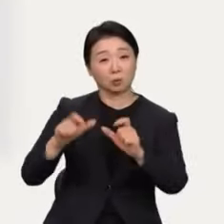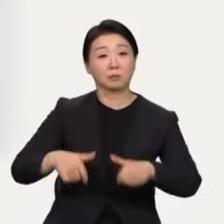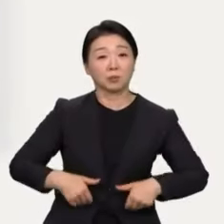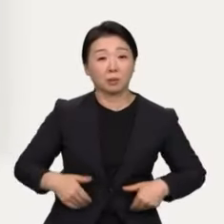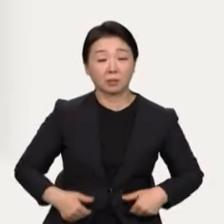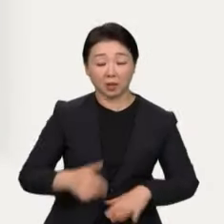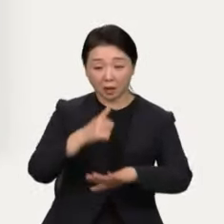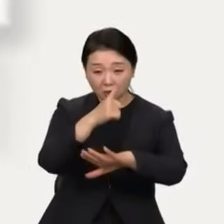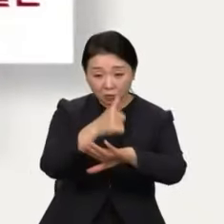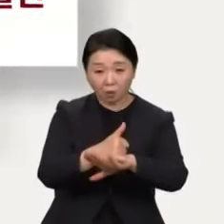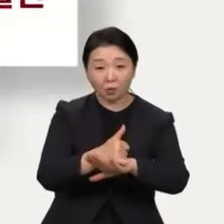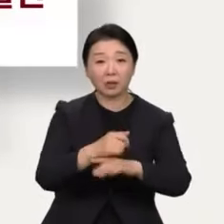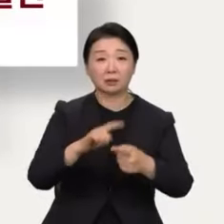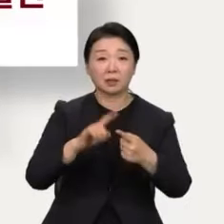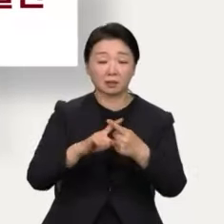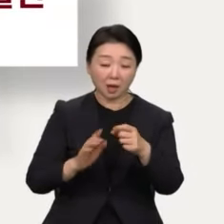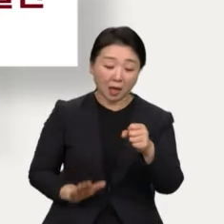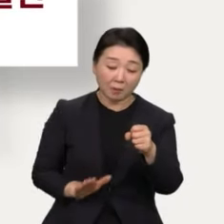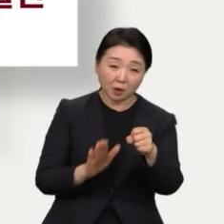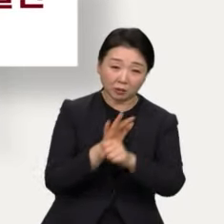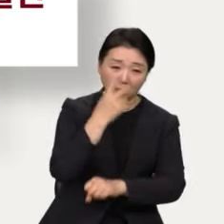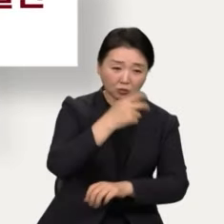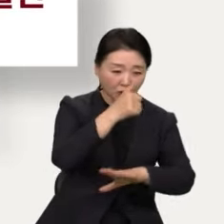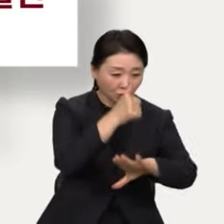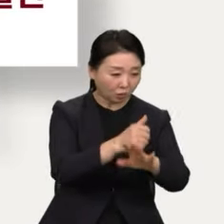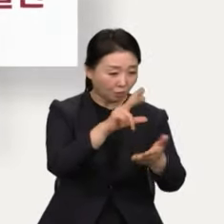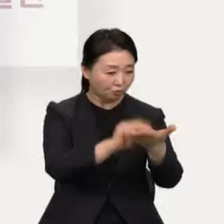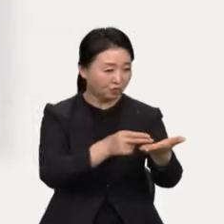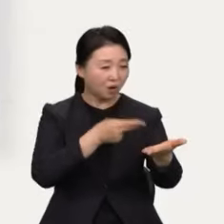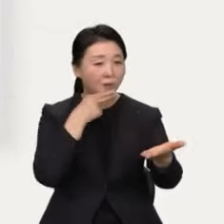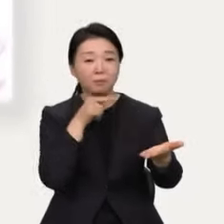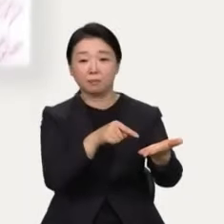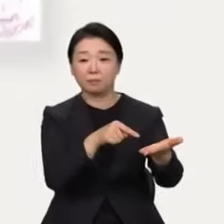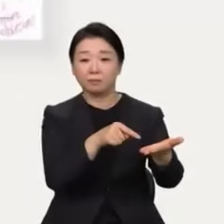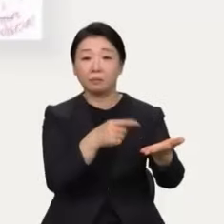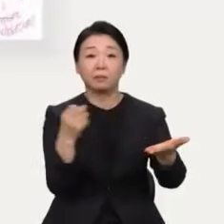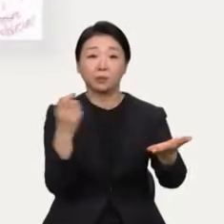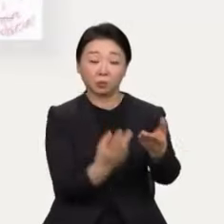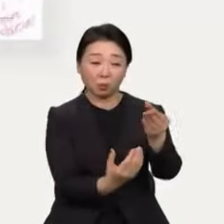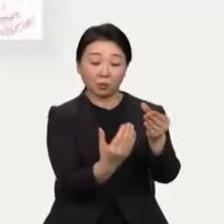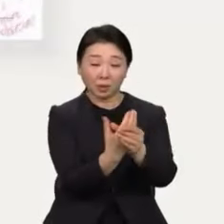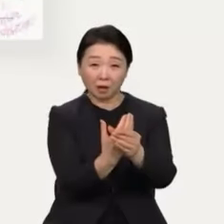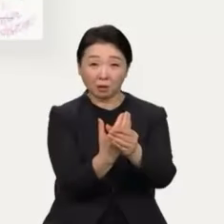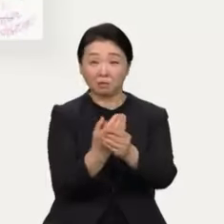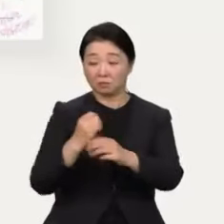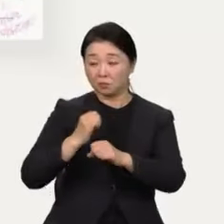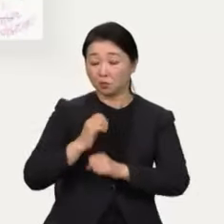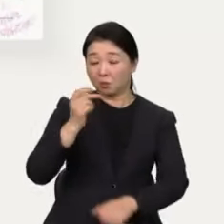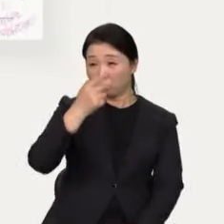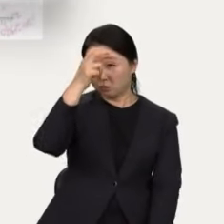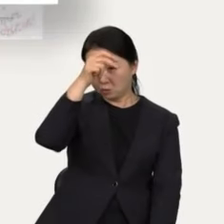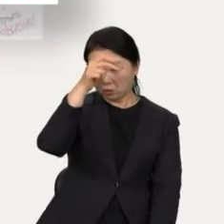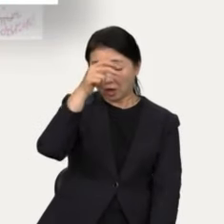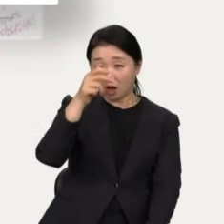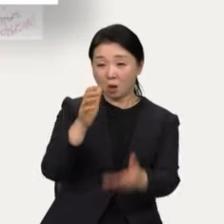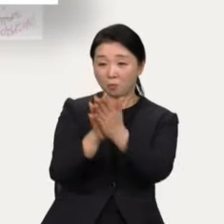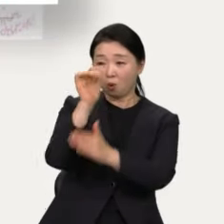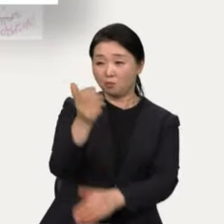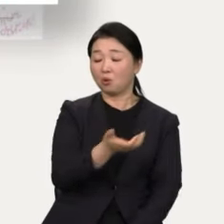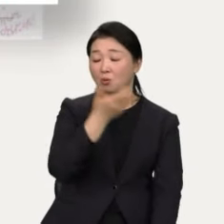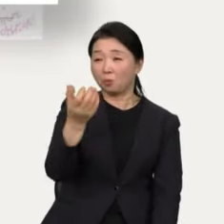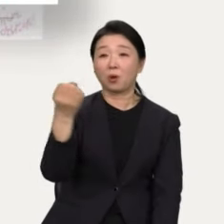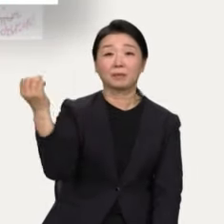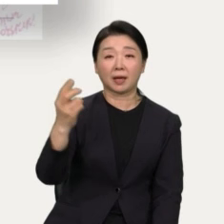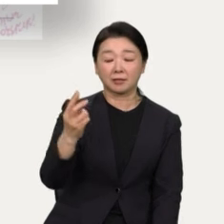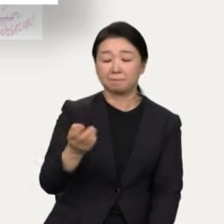결과에 대해선 해병대의 수사 결과를 다시 봐도 문제가 없다. 그리고 사건을 국방부 조사본부로 넘겨 재검토하면